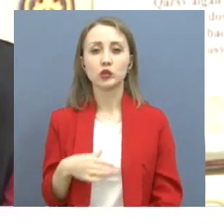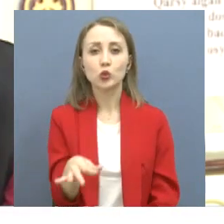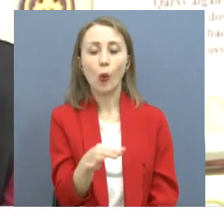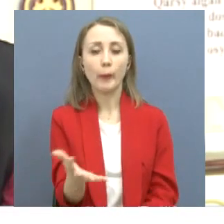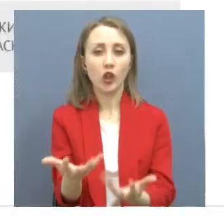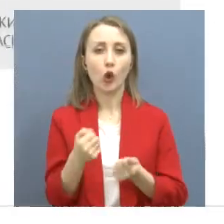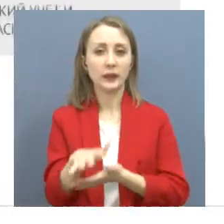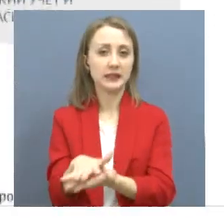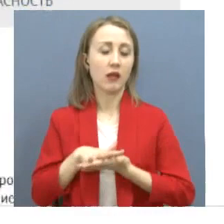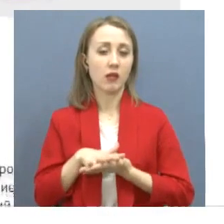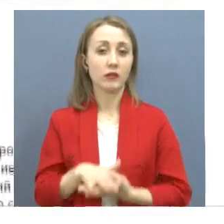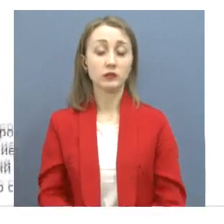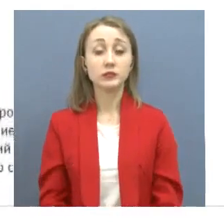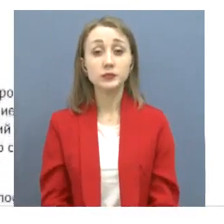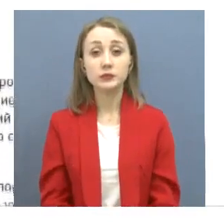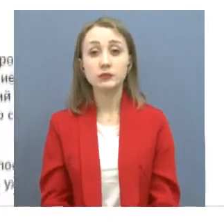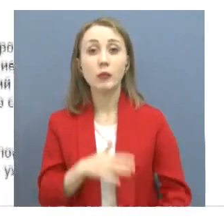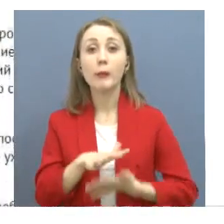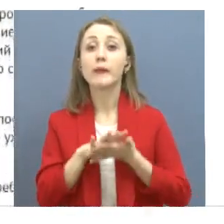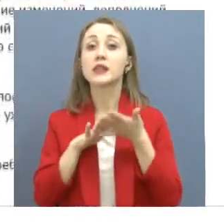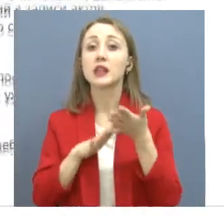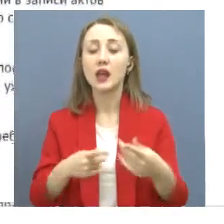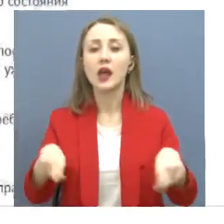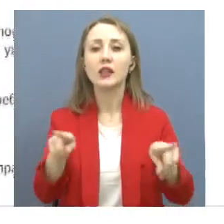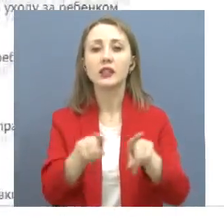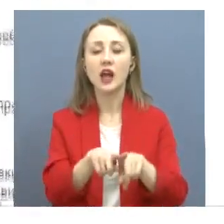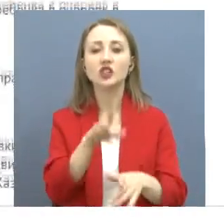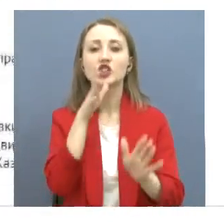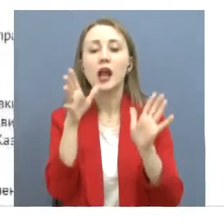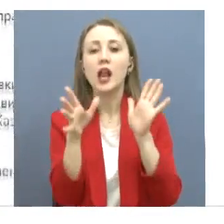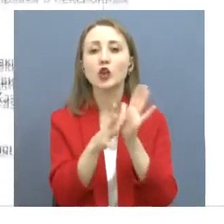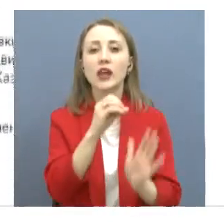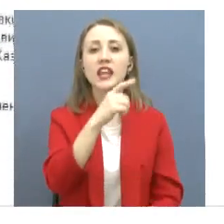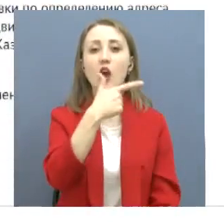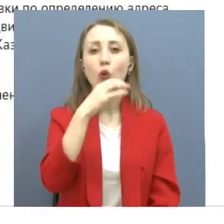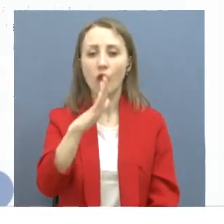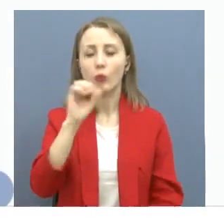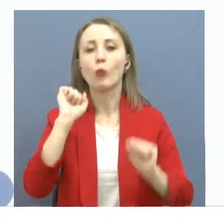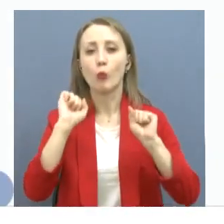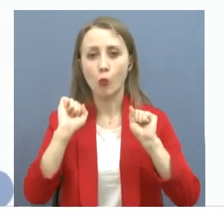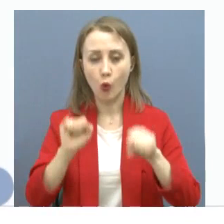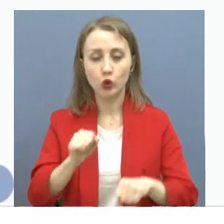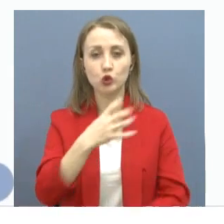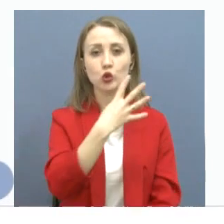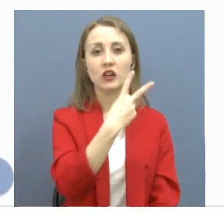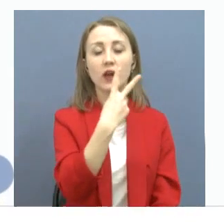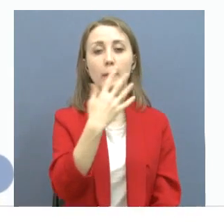прием заявок. К слову, подача заявок также доступна на сайте электронного правительства egov.kz и